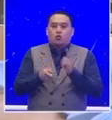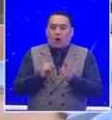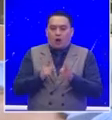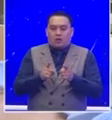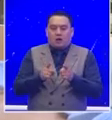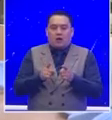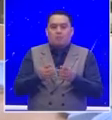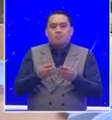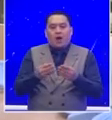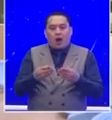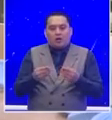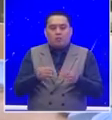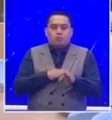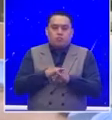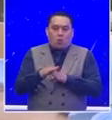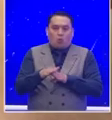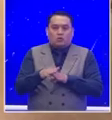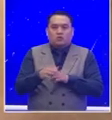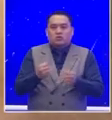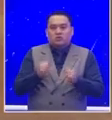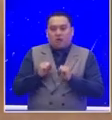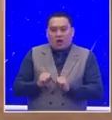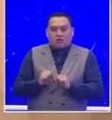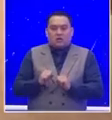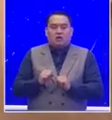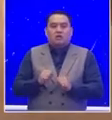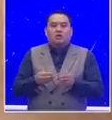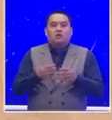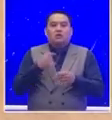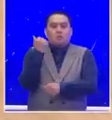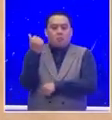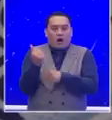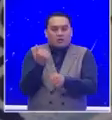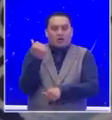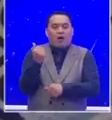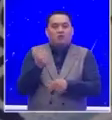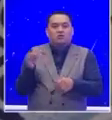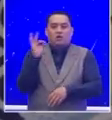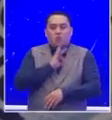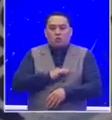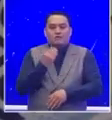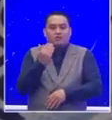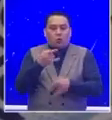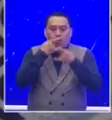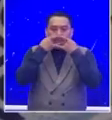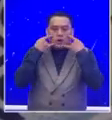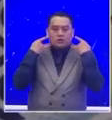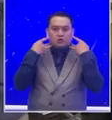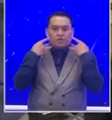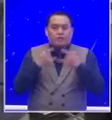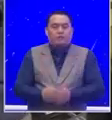На ощупь мягкий, плотный и полностью гипоаллергенный. Эти качества ткани и заложили основу для изготовления защитных масок из